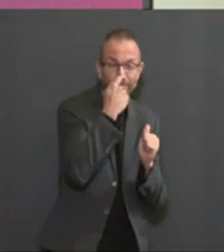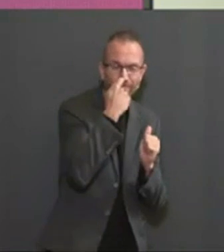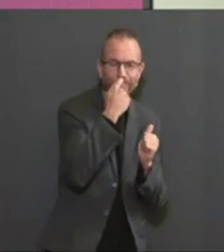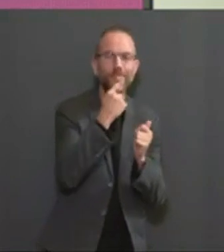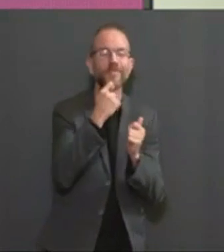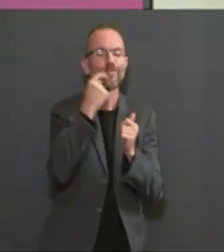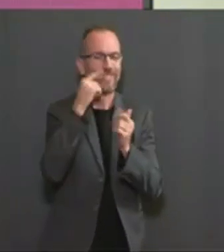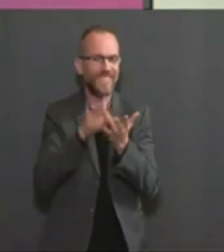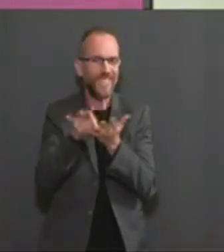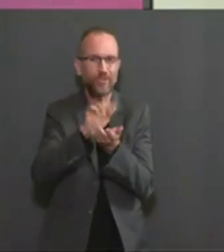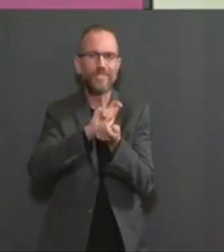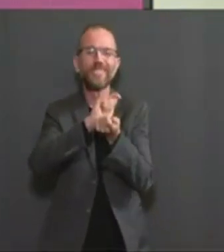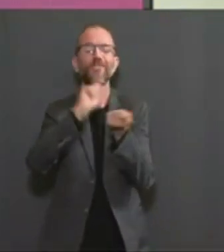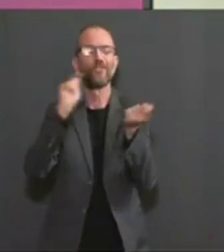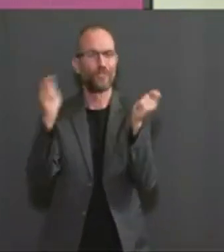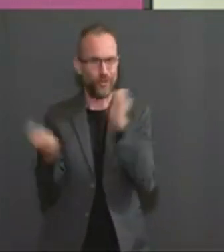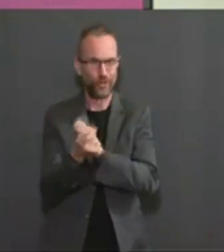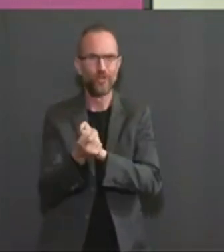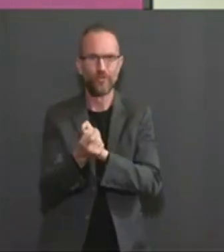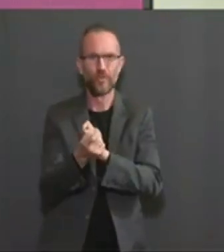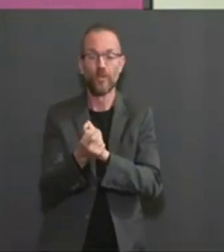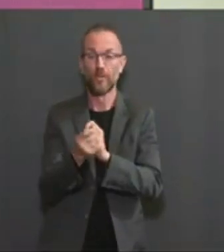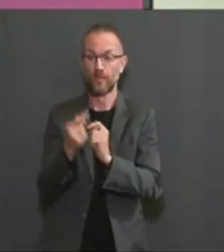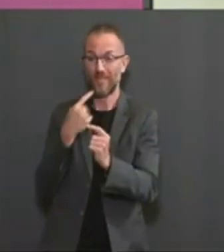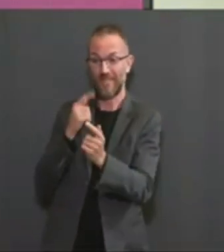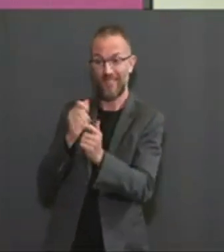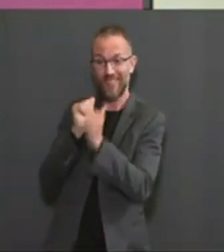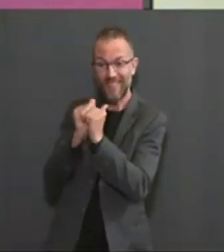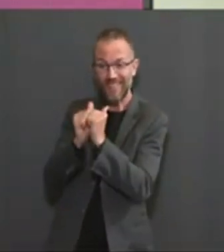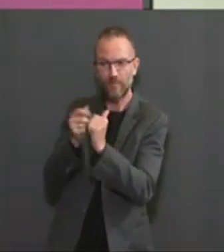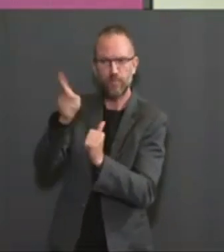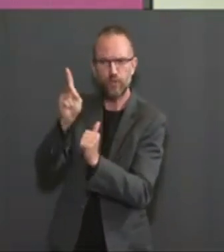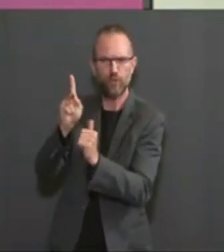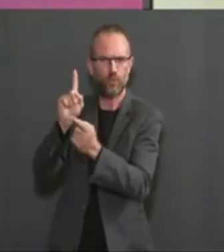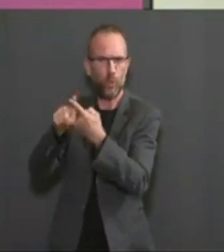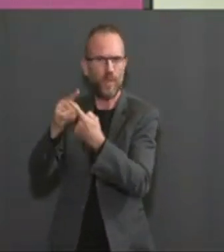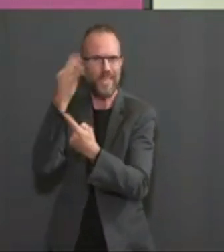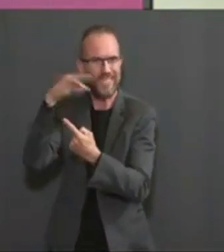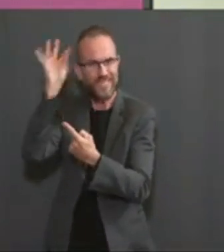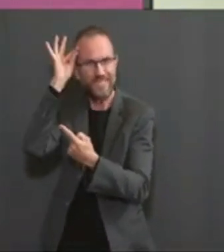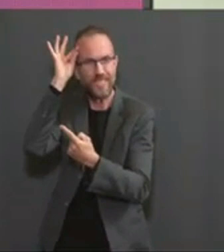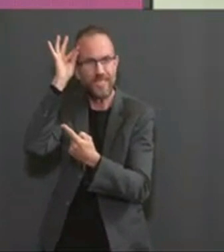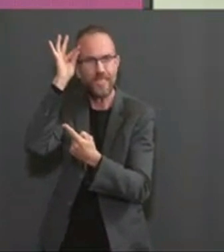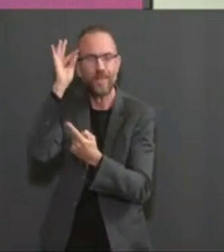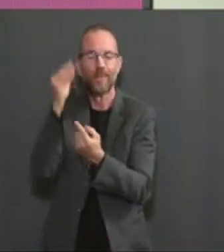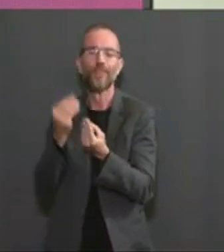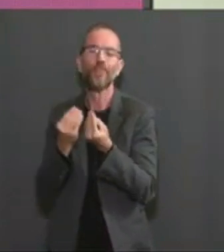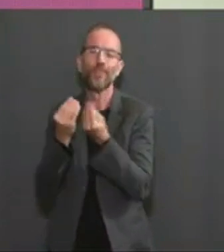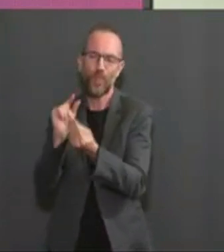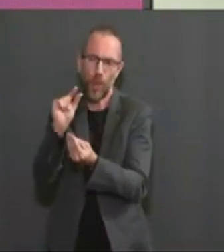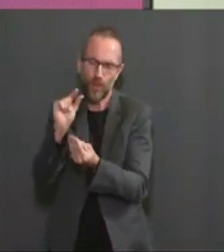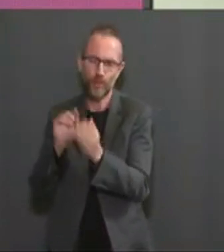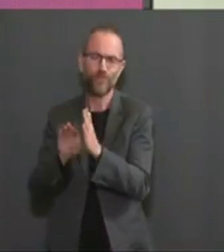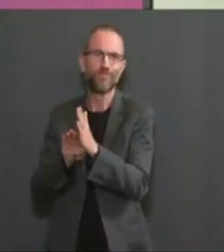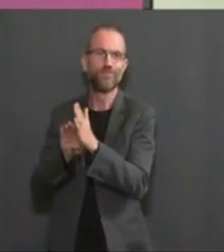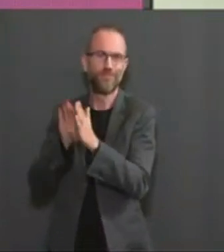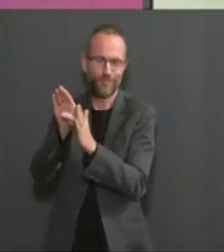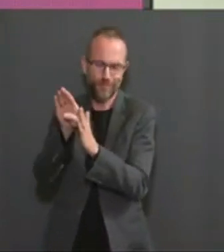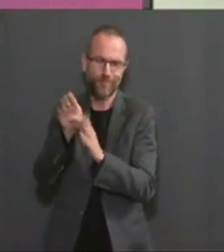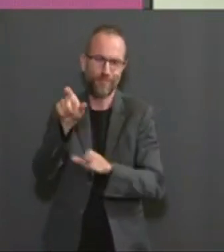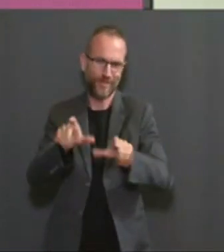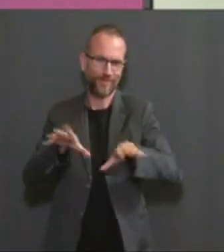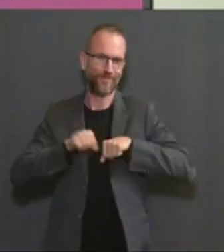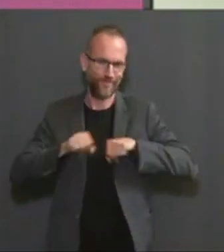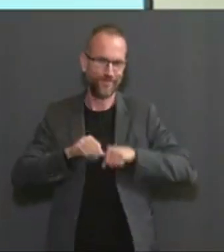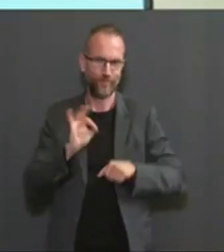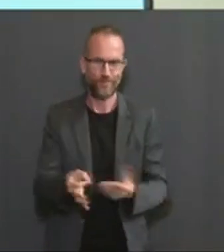a montré une petite augmentation du nombre de tests à ce niveau-là. Si on s'intéresse au nombre